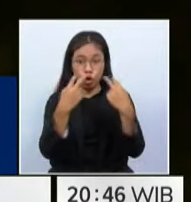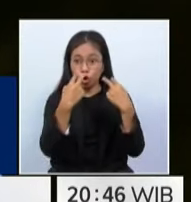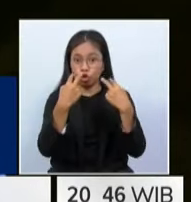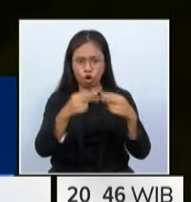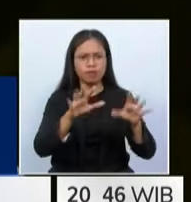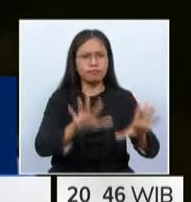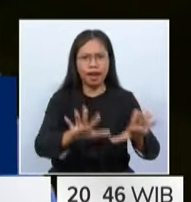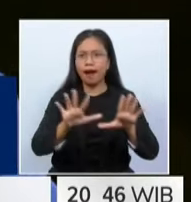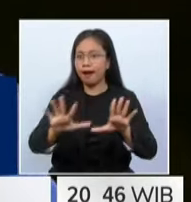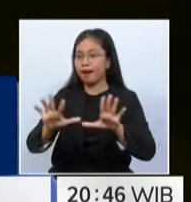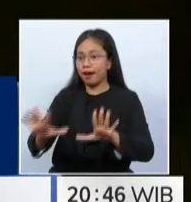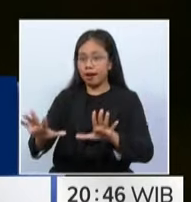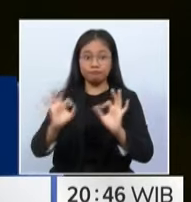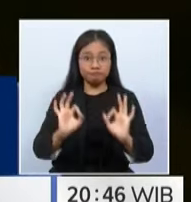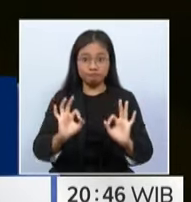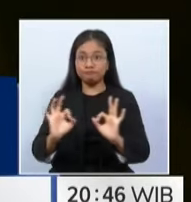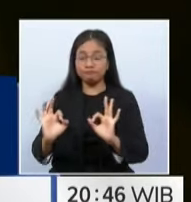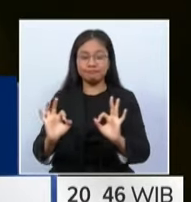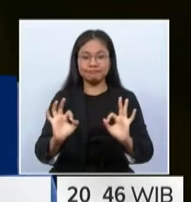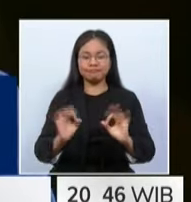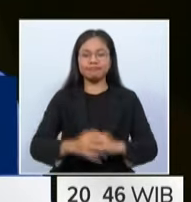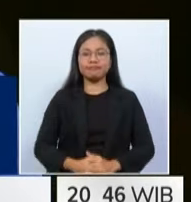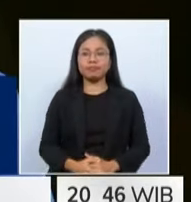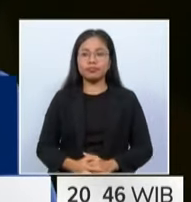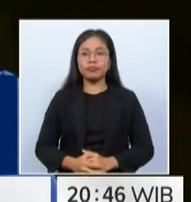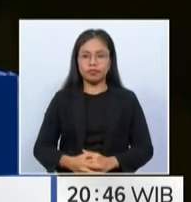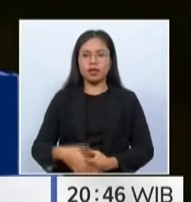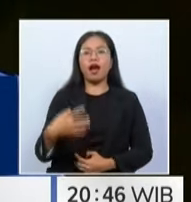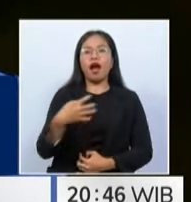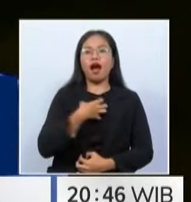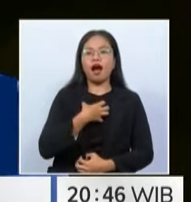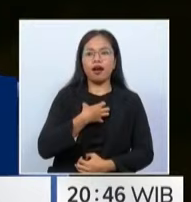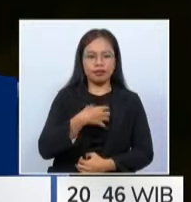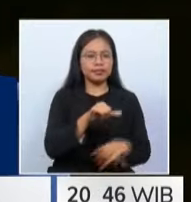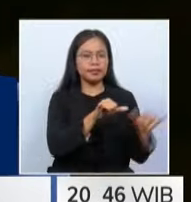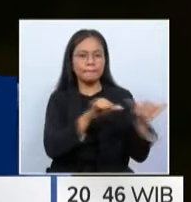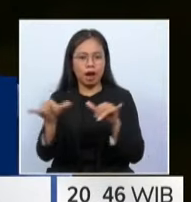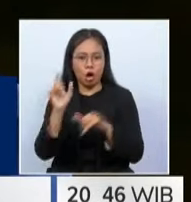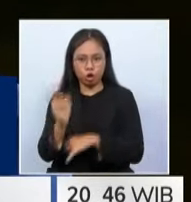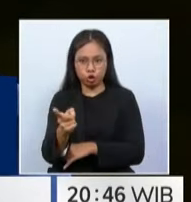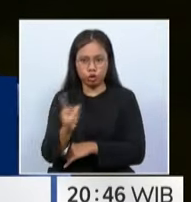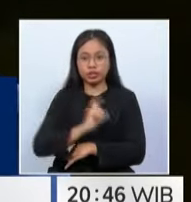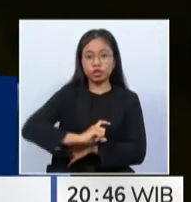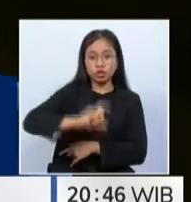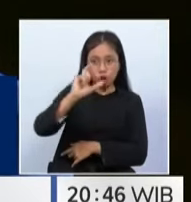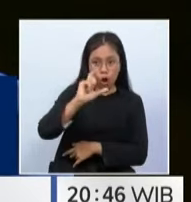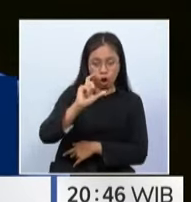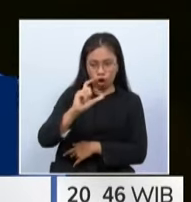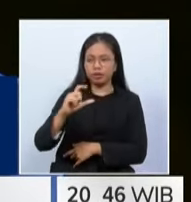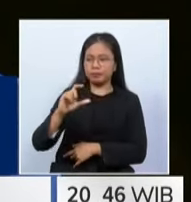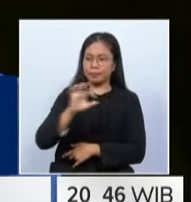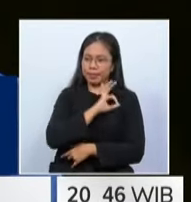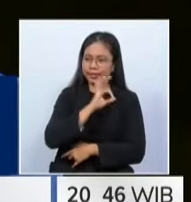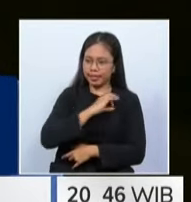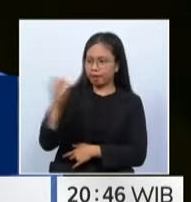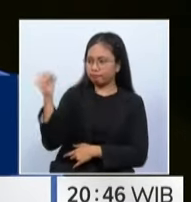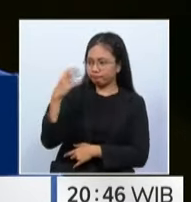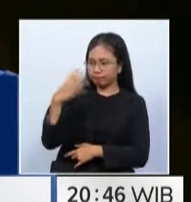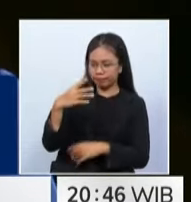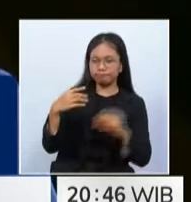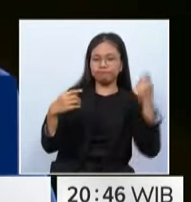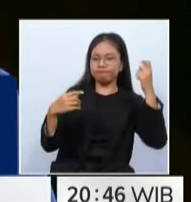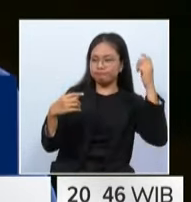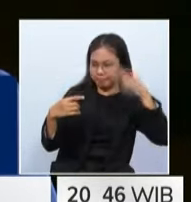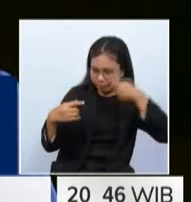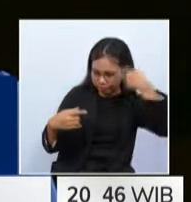menjaga ketertiban dan memberikan hak yang sama kepada calon presiden yang sedang berbicara untuk bisa menampilkan